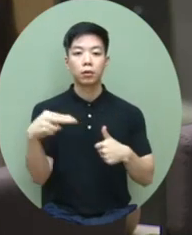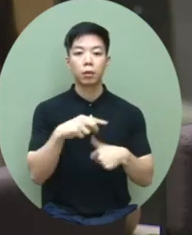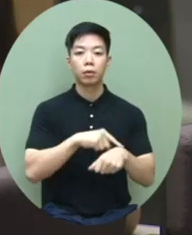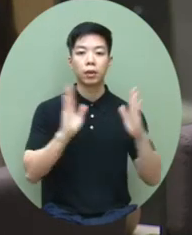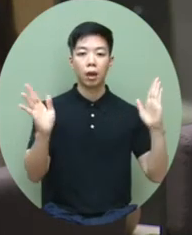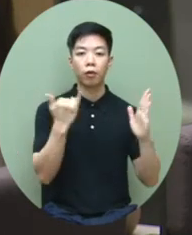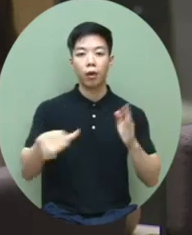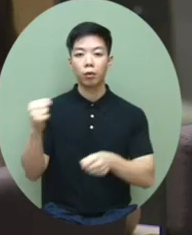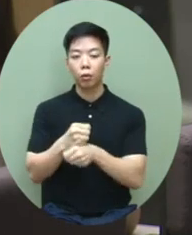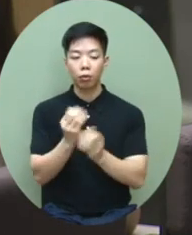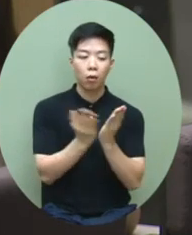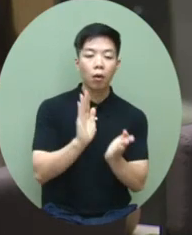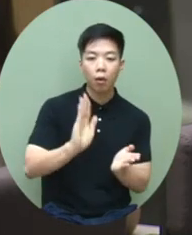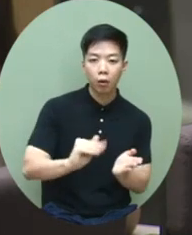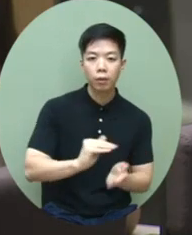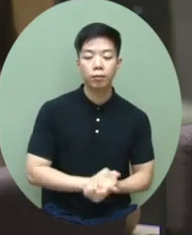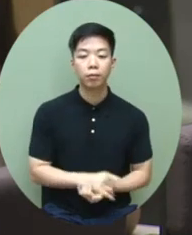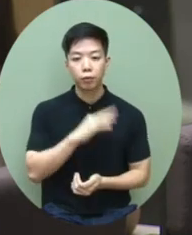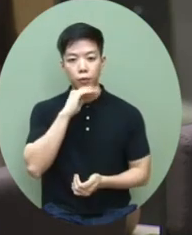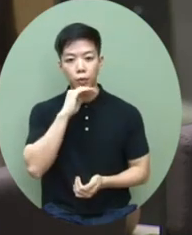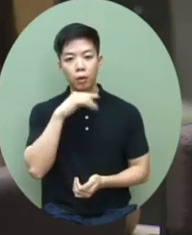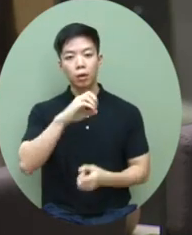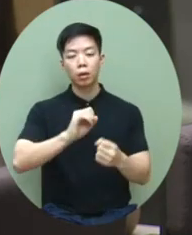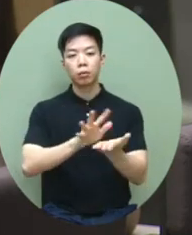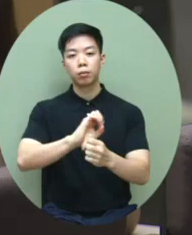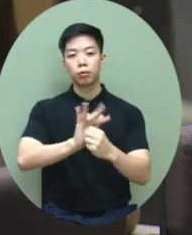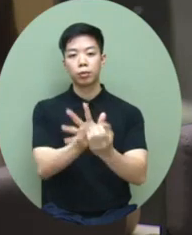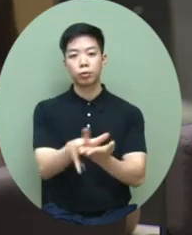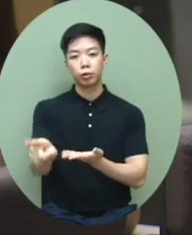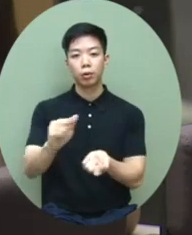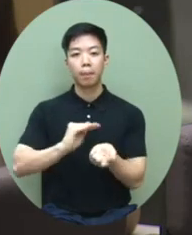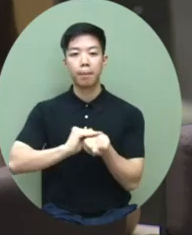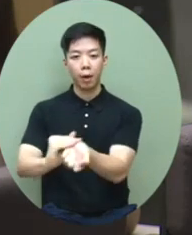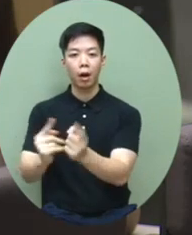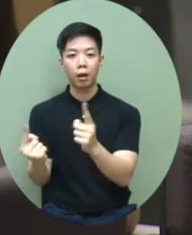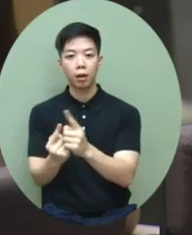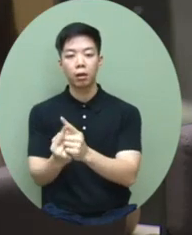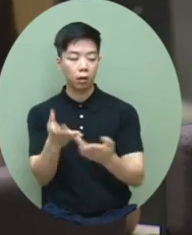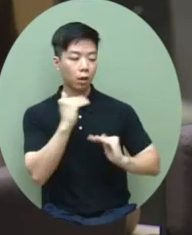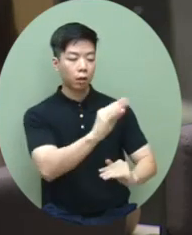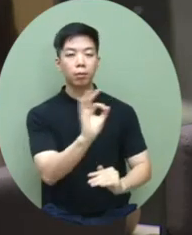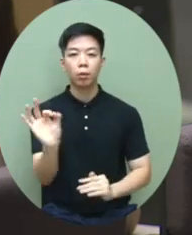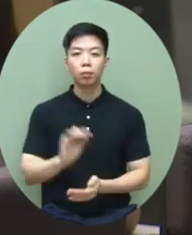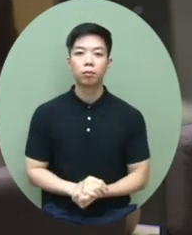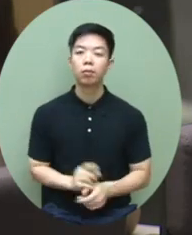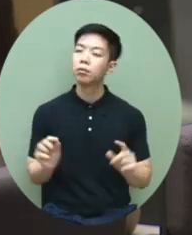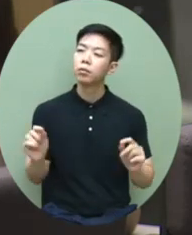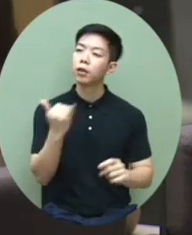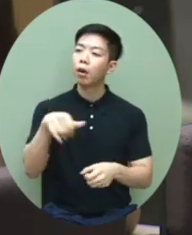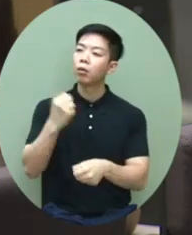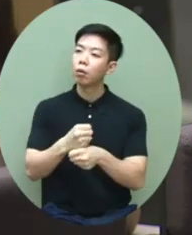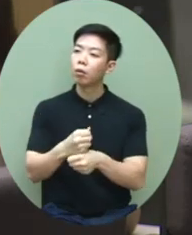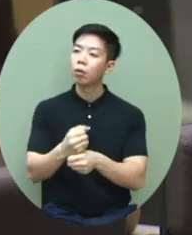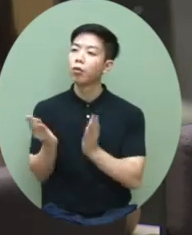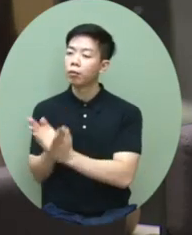啦，而需要喺指定醫療處所求診或者接受治療嘅人都唔會受限。咁想問下，可以翻工翻學，但係